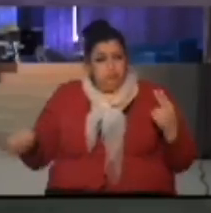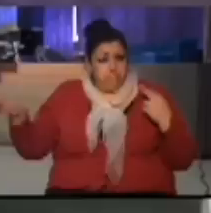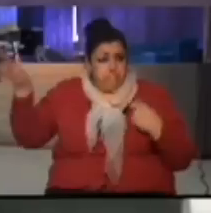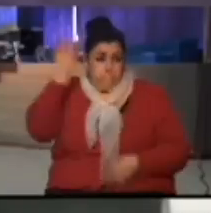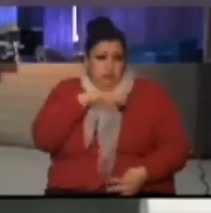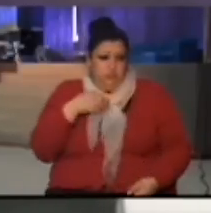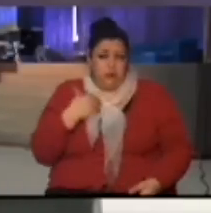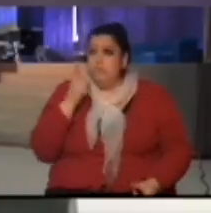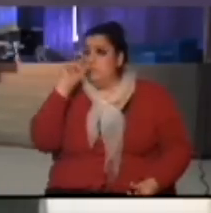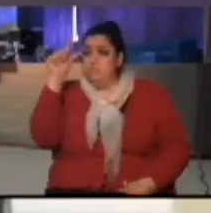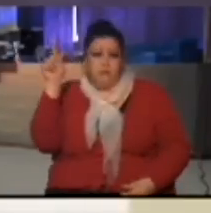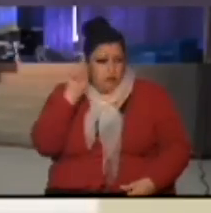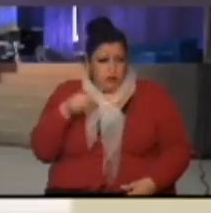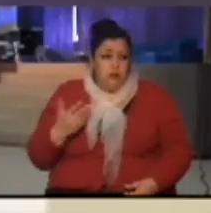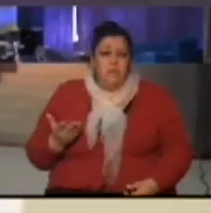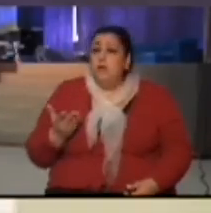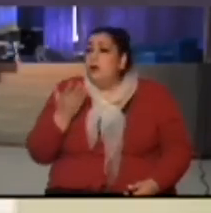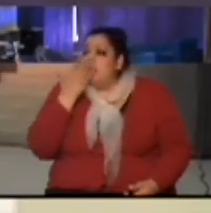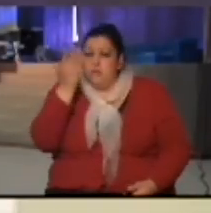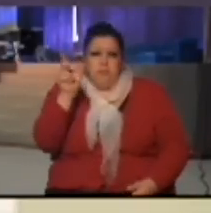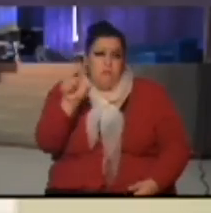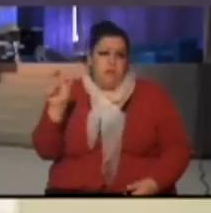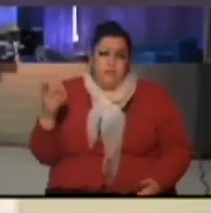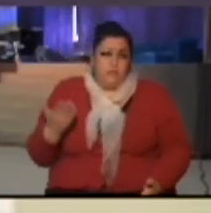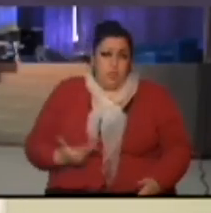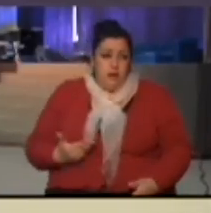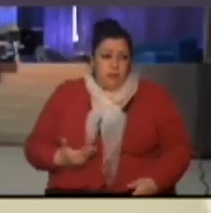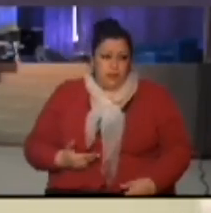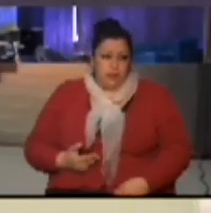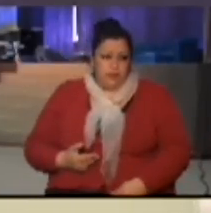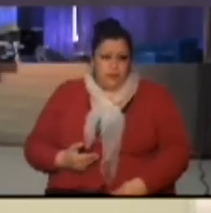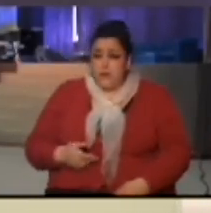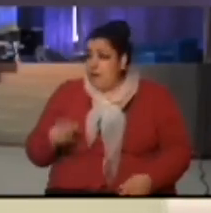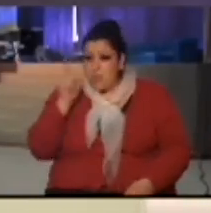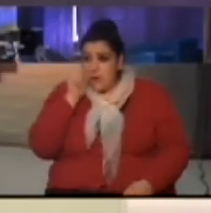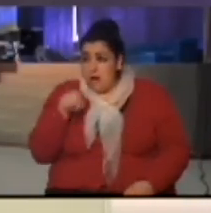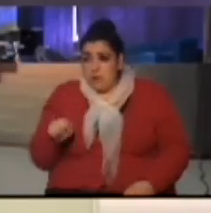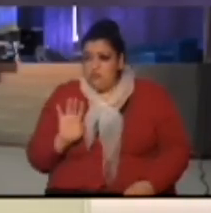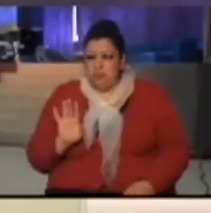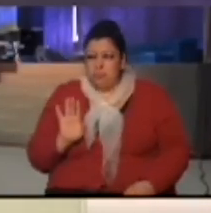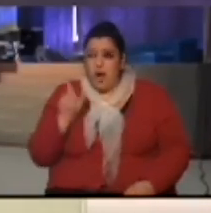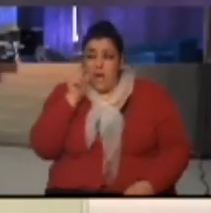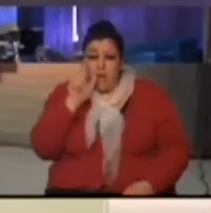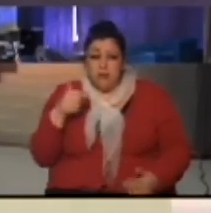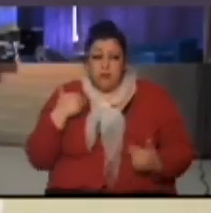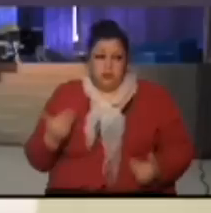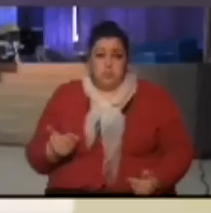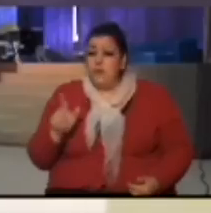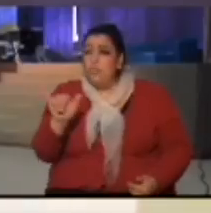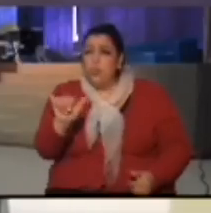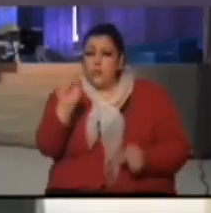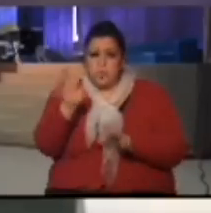Հայաստանում մարդիկ չեն հանձնվում, եւ Հայաստանում մարդկանց ոնց է գցում ես, իրանք ոտքի են կանգնում։ Ամեն։ Փառք